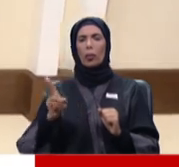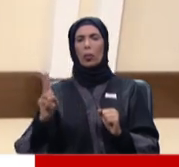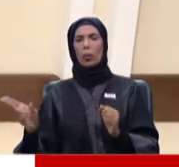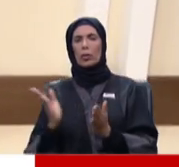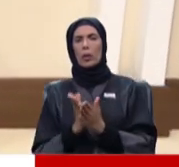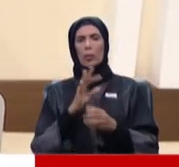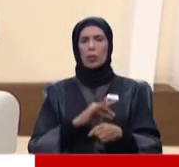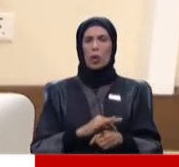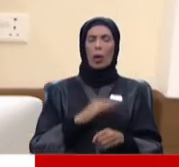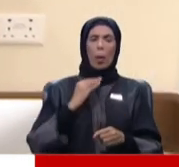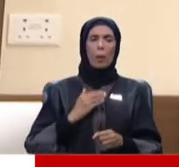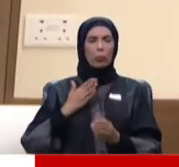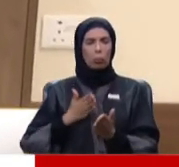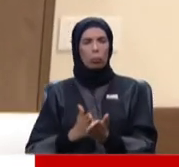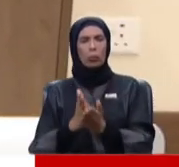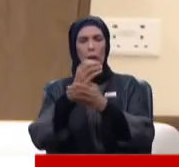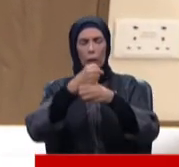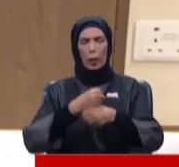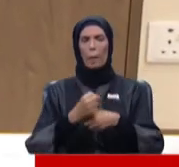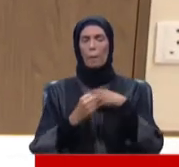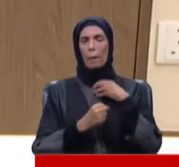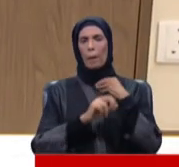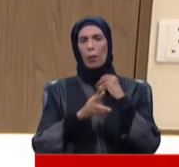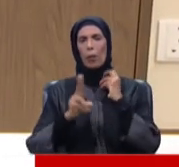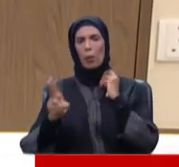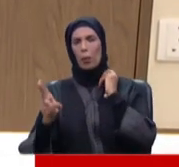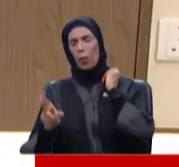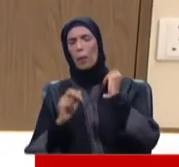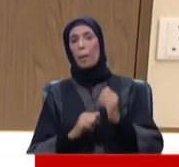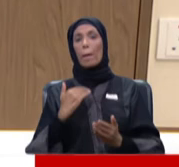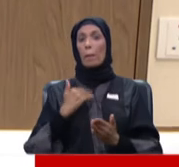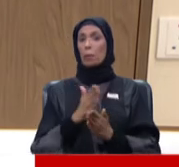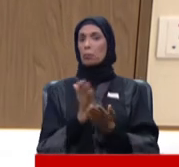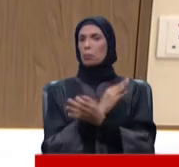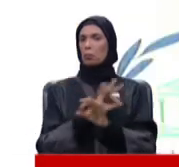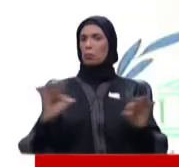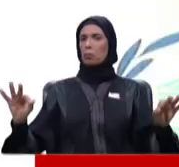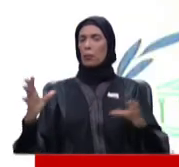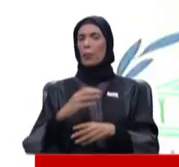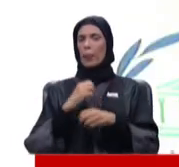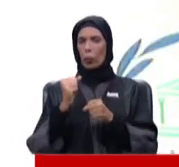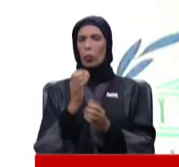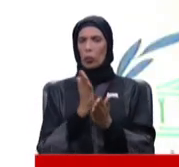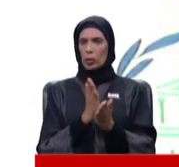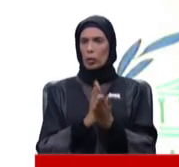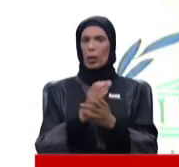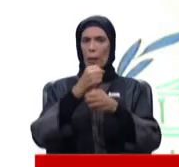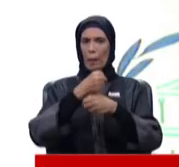حقوق الإنسان مسارا ثابتا لعملها في مختلف الظروف لإيمانها المطلق بأن الحفاظ على هذه الحقوق